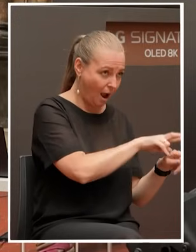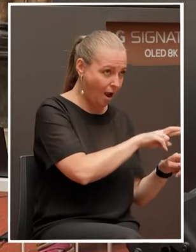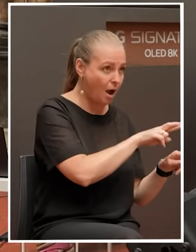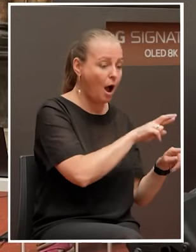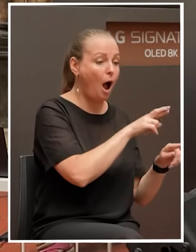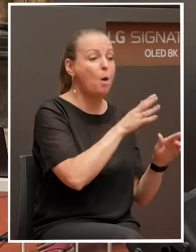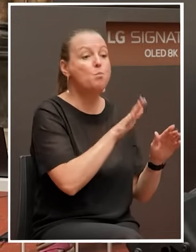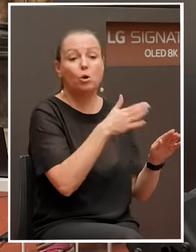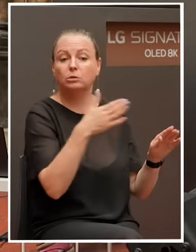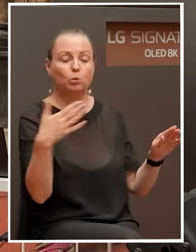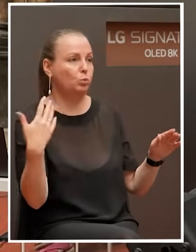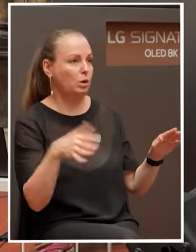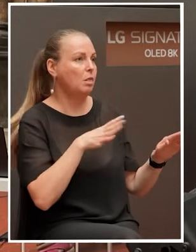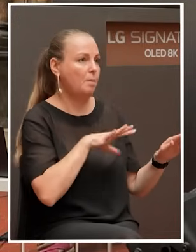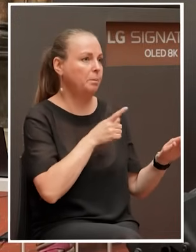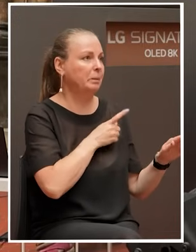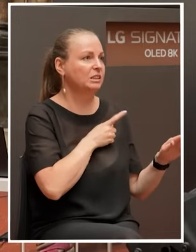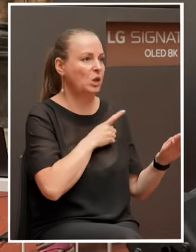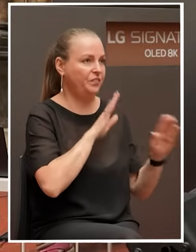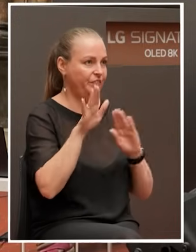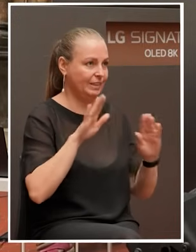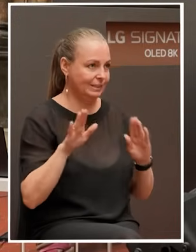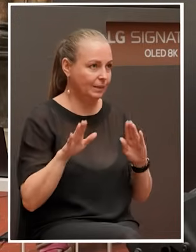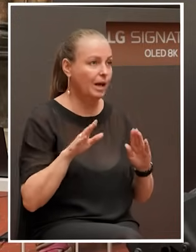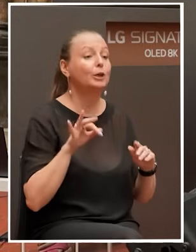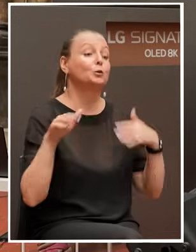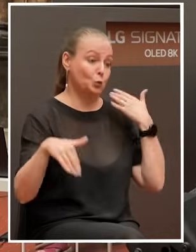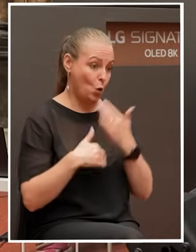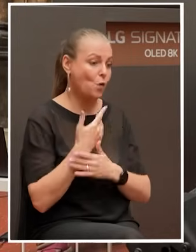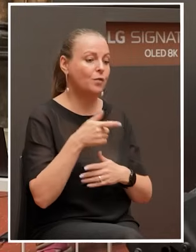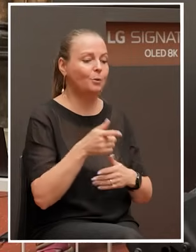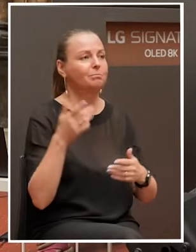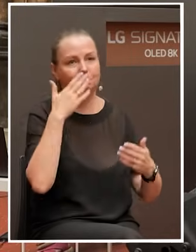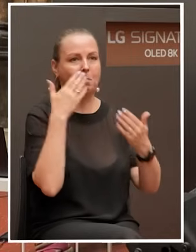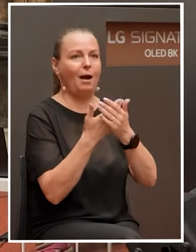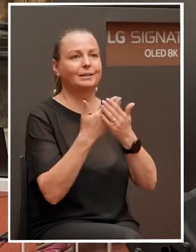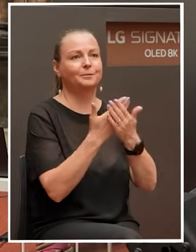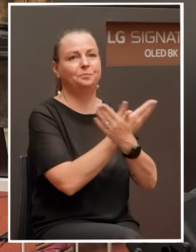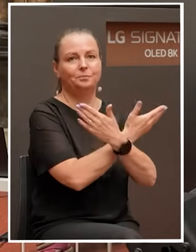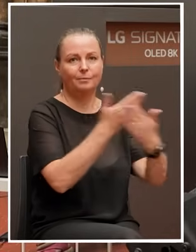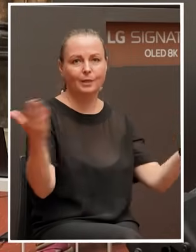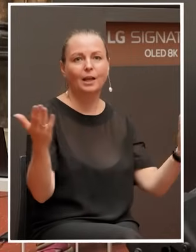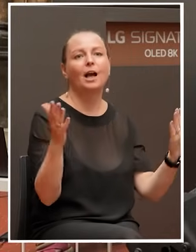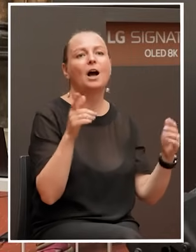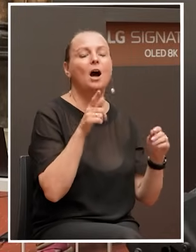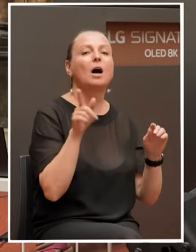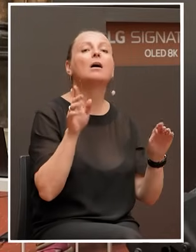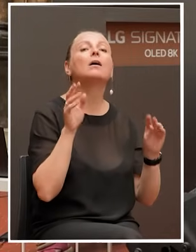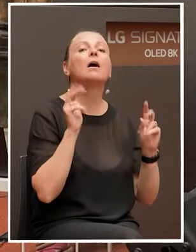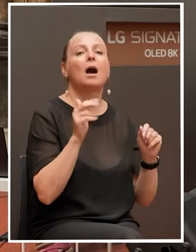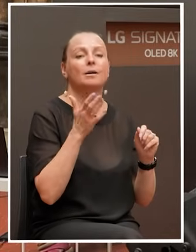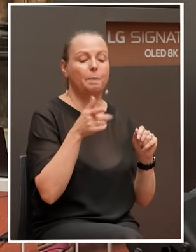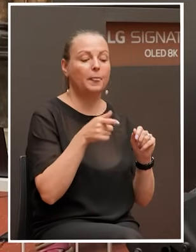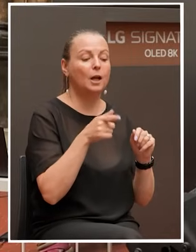него не было персональных выставок. Собственно говоря, он снова разворачивает товар лицом, он структурирует эту выставку